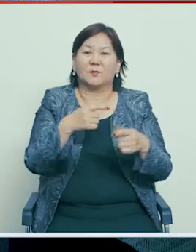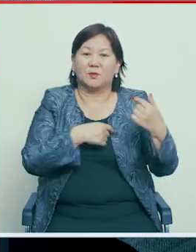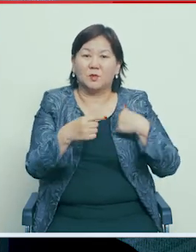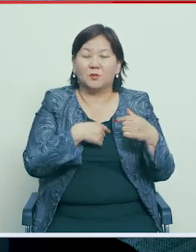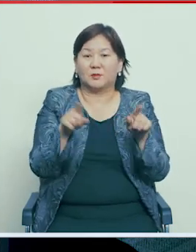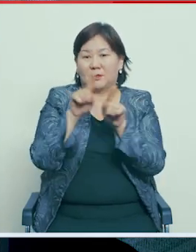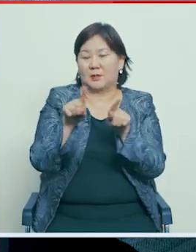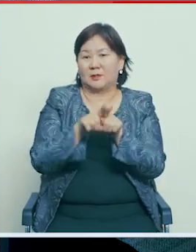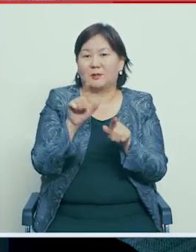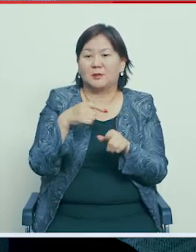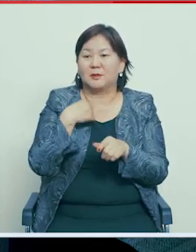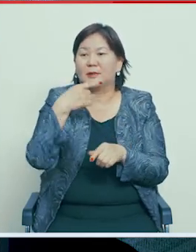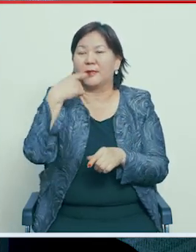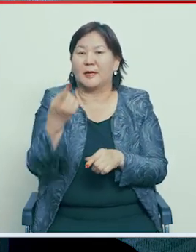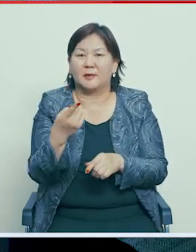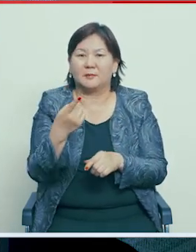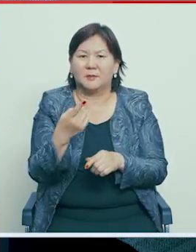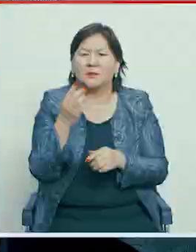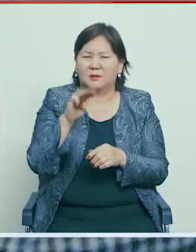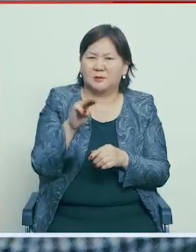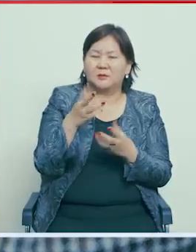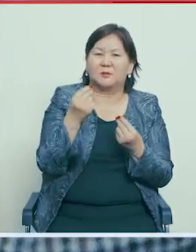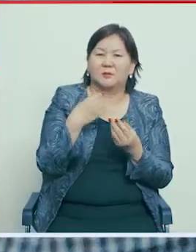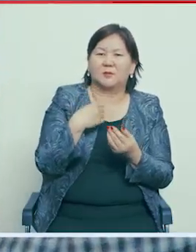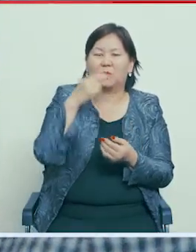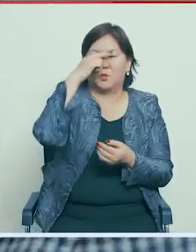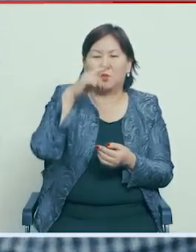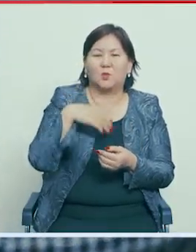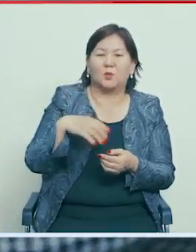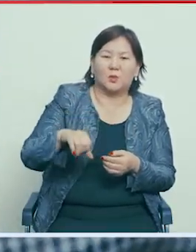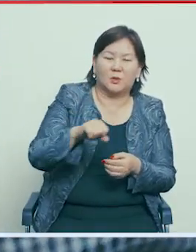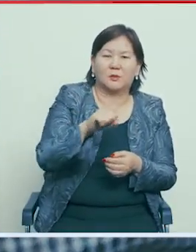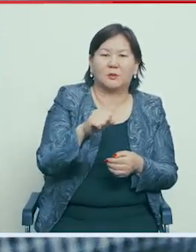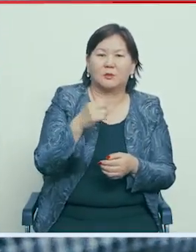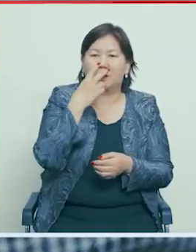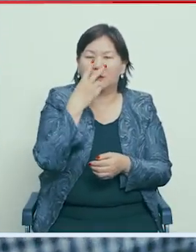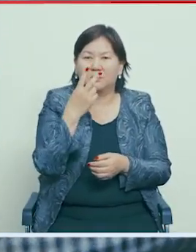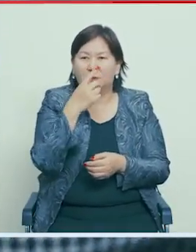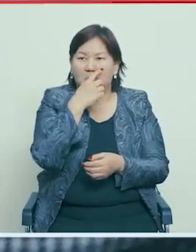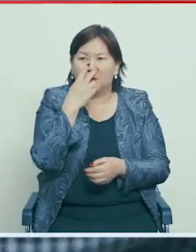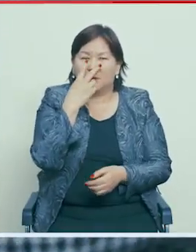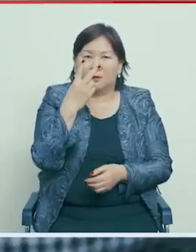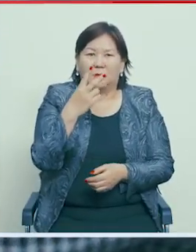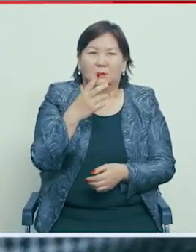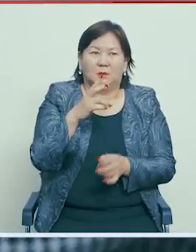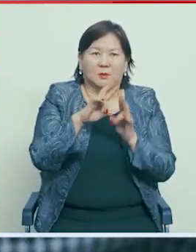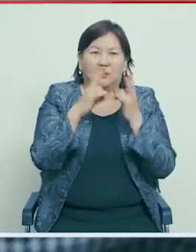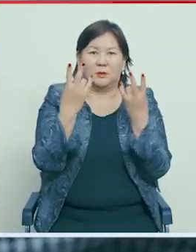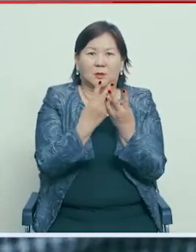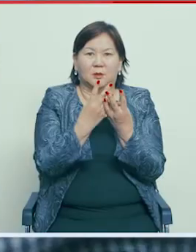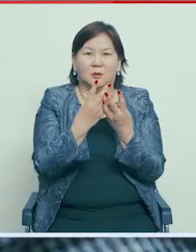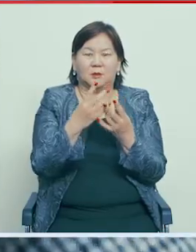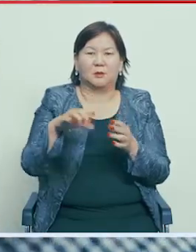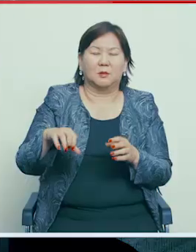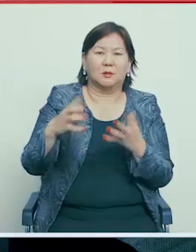одоо тэр эрүүгээ ярихаар одоо яг тийм байгаа байхгүй. Одоо би хүүгээ дагуулж хос хүмүүс ингээ харцаараа хүртэл үнэхээр ингээд нэг нийгэм дотор ингээд олонний